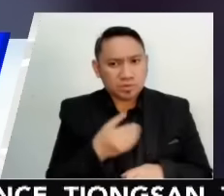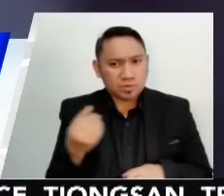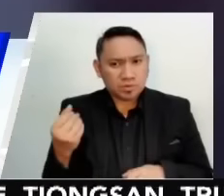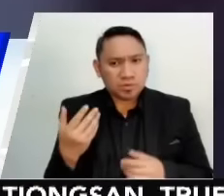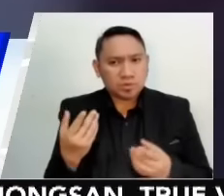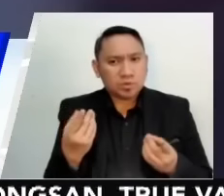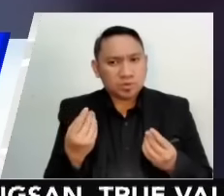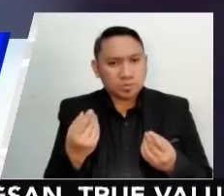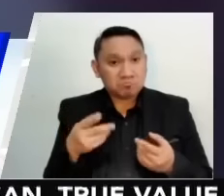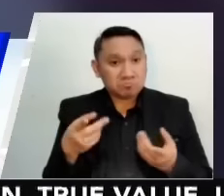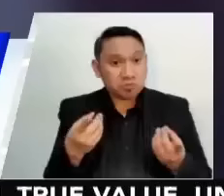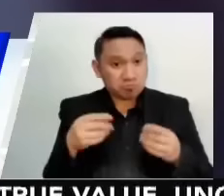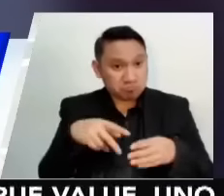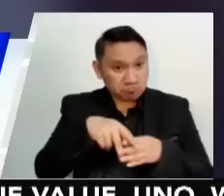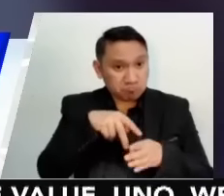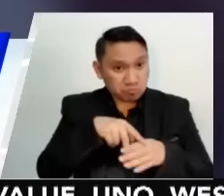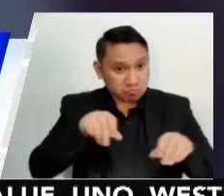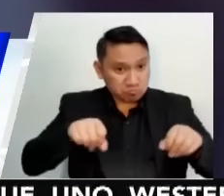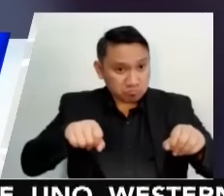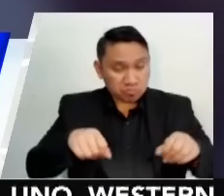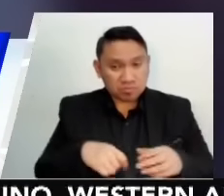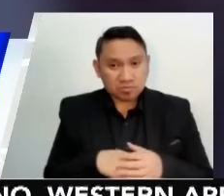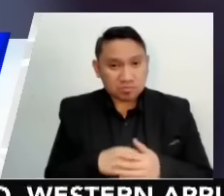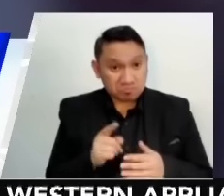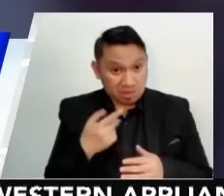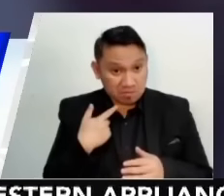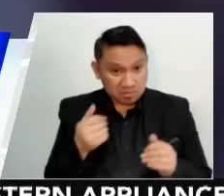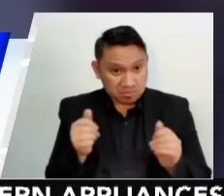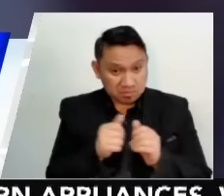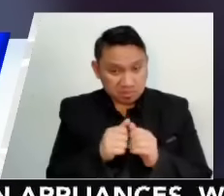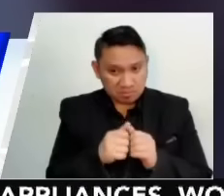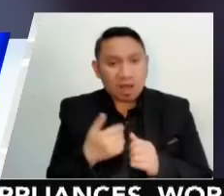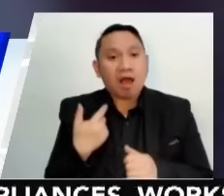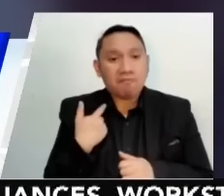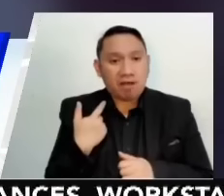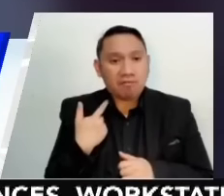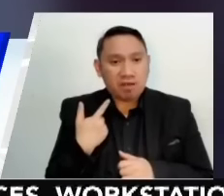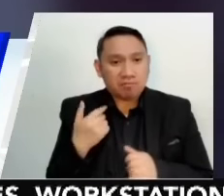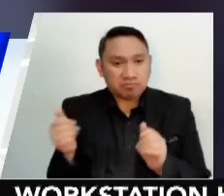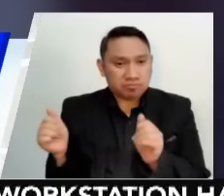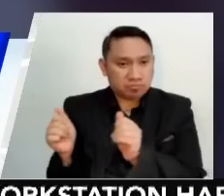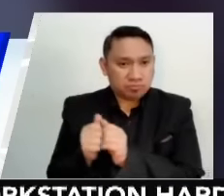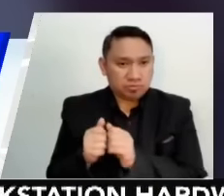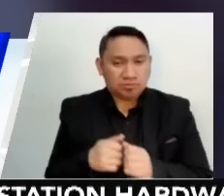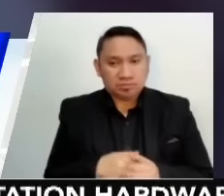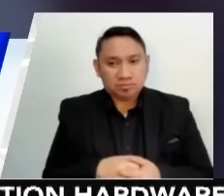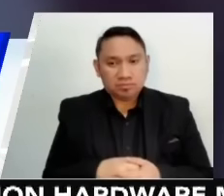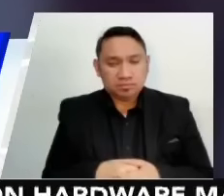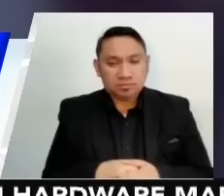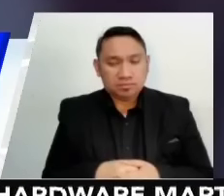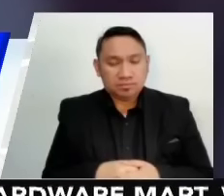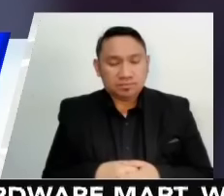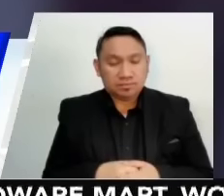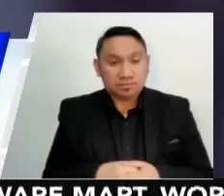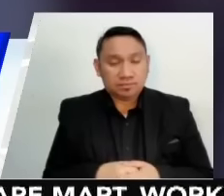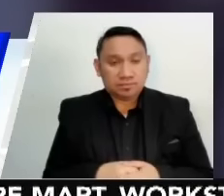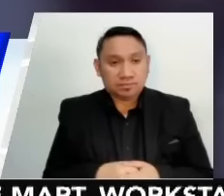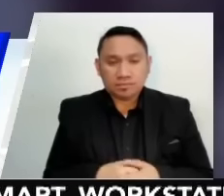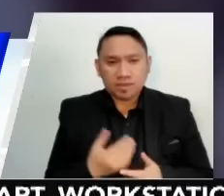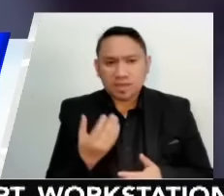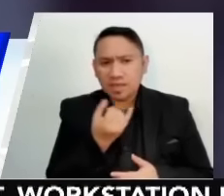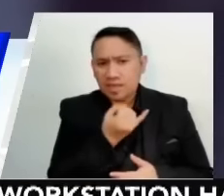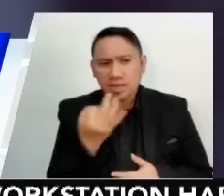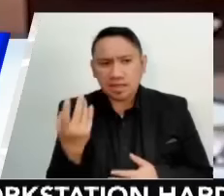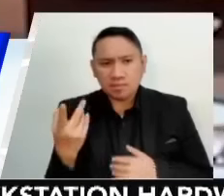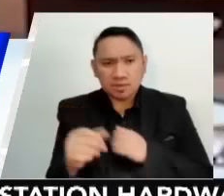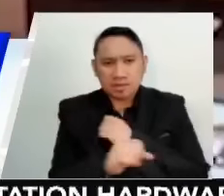Oo. May kasama ka? Oo po. Mga nasa ilan ang nabibiktima nyo? Simula nung